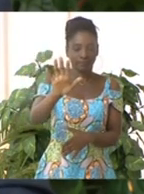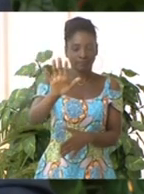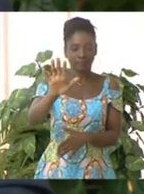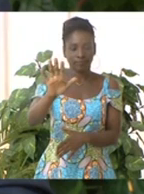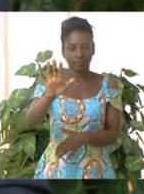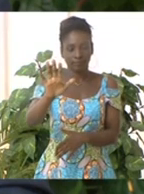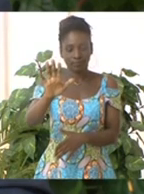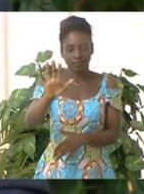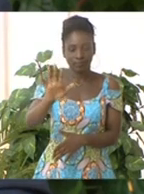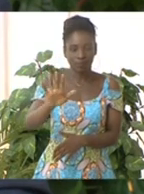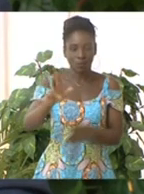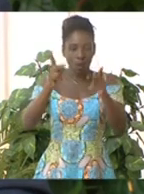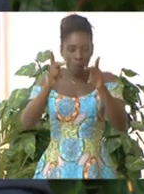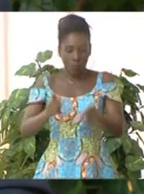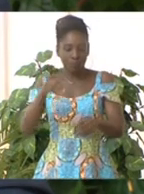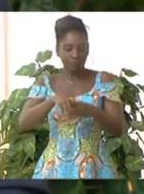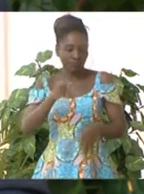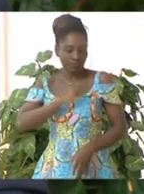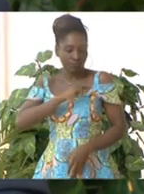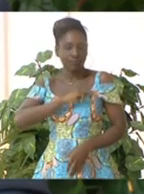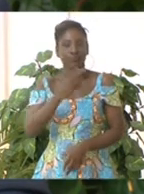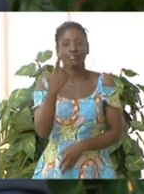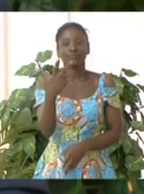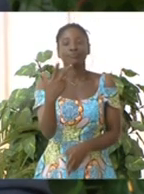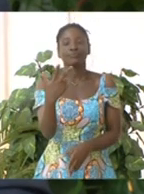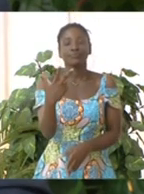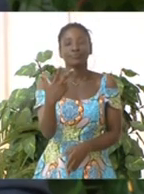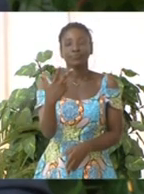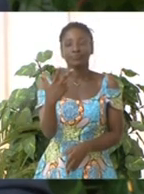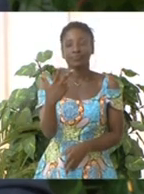395, personnel d'astreinte, 3,